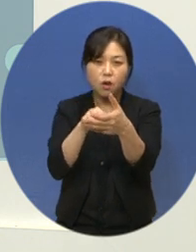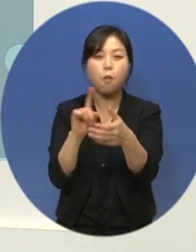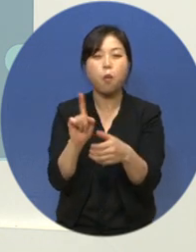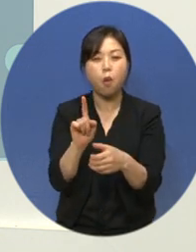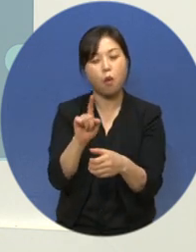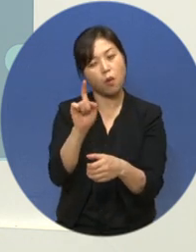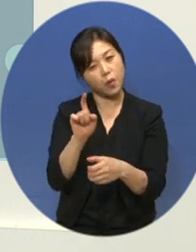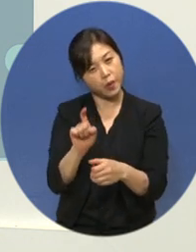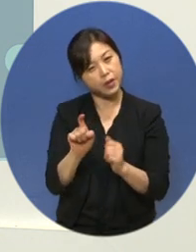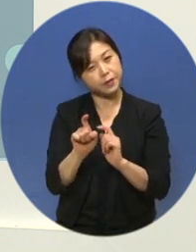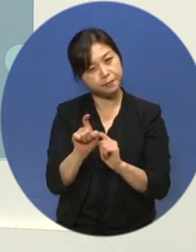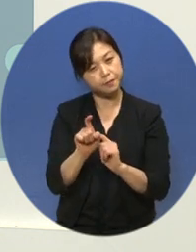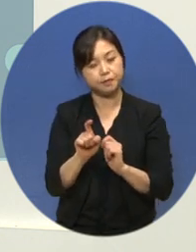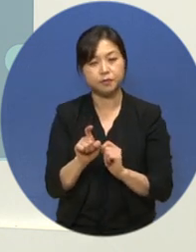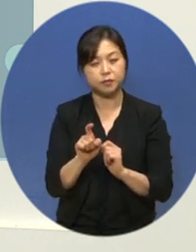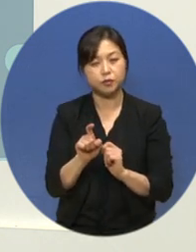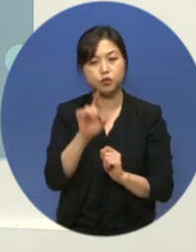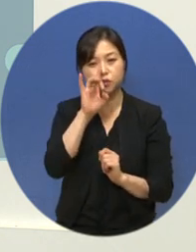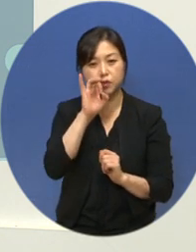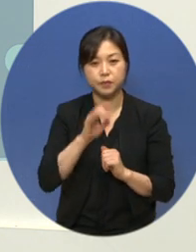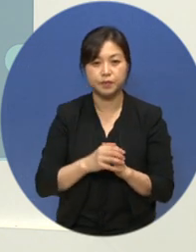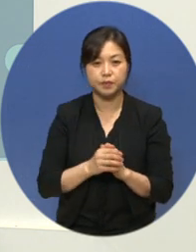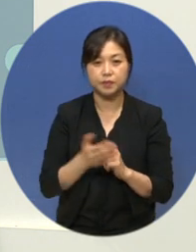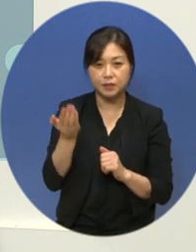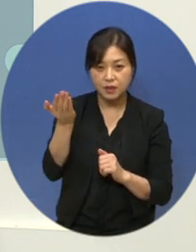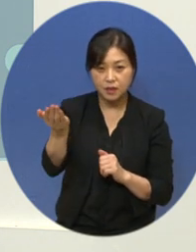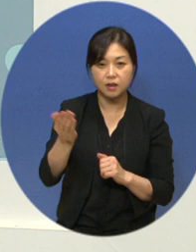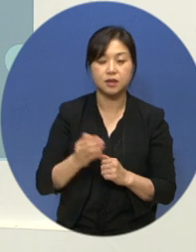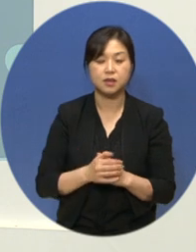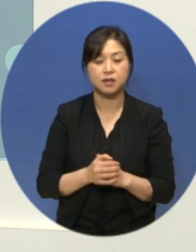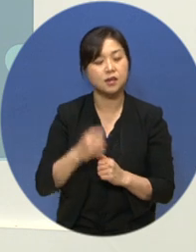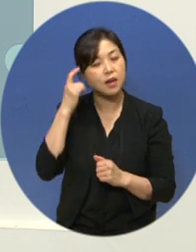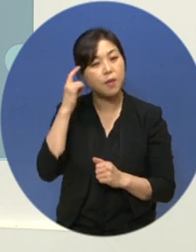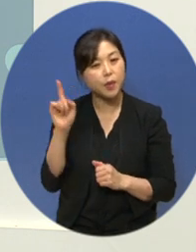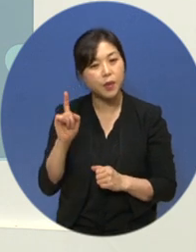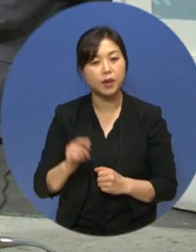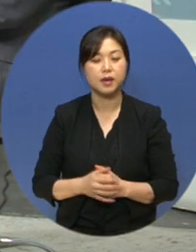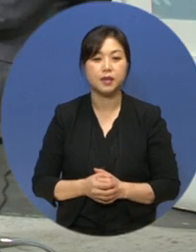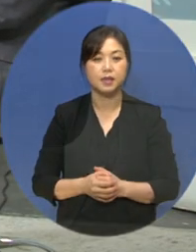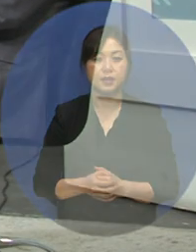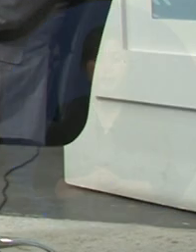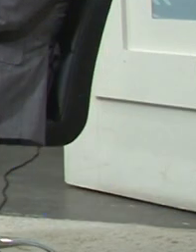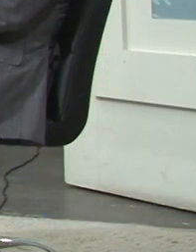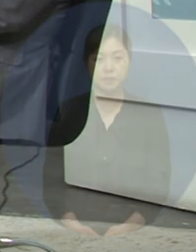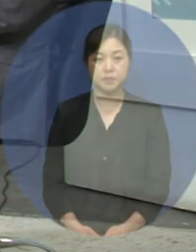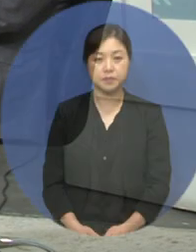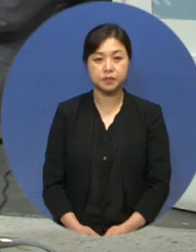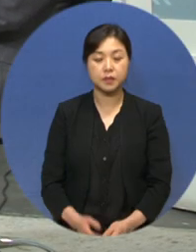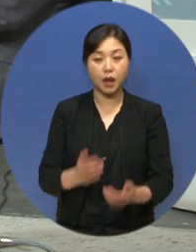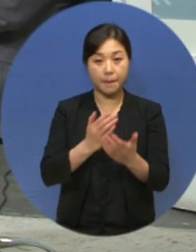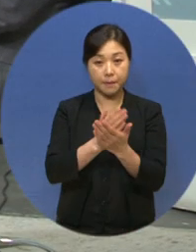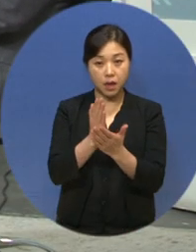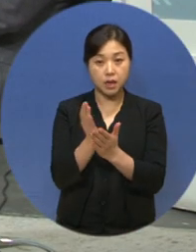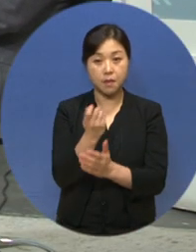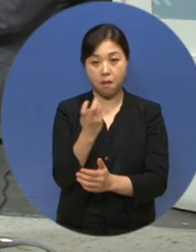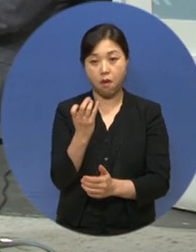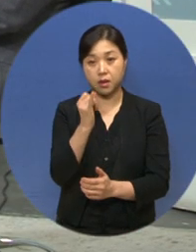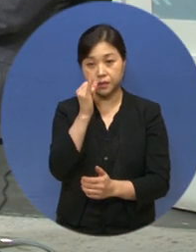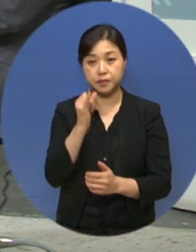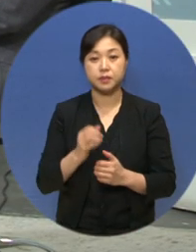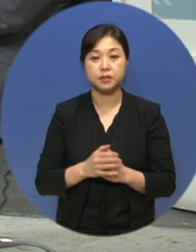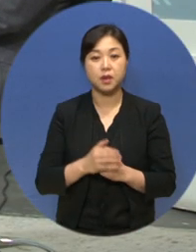갖게 되는데 양지사 께서는 어떻게 생각하세요 그래서 몇 가지 방향이 있을텐데요 4 첫째